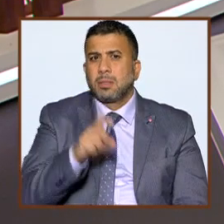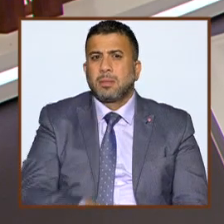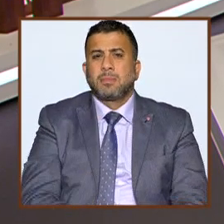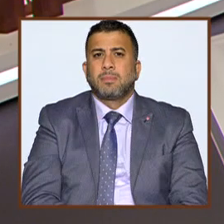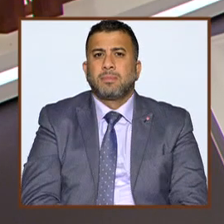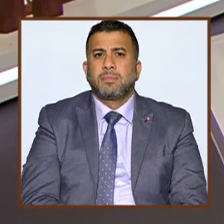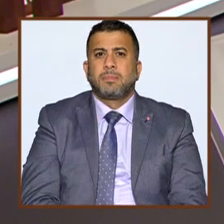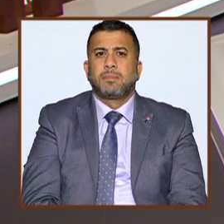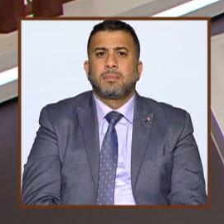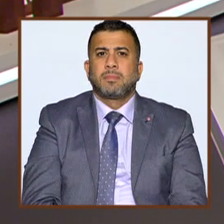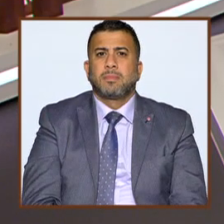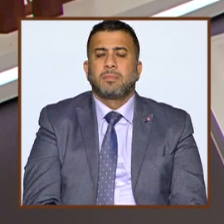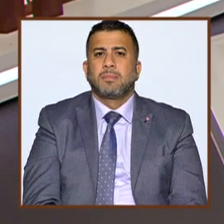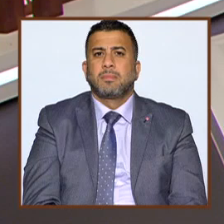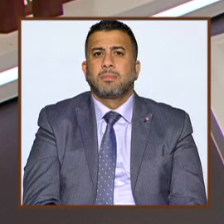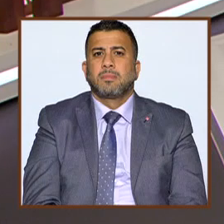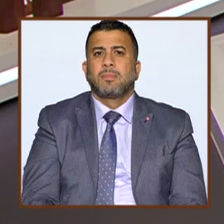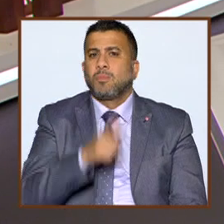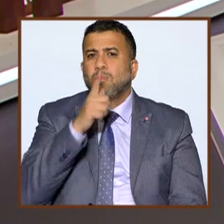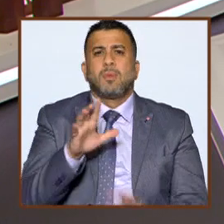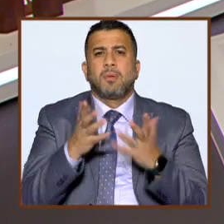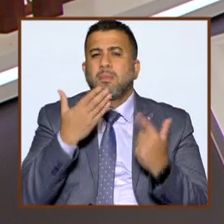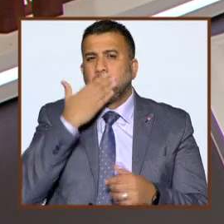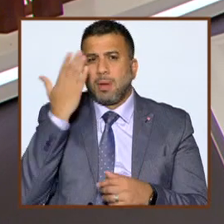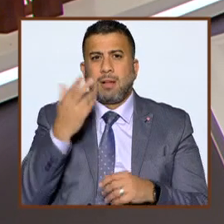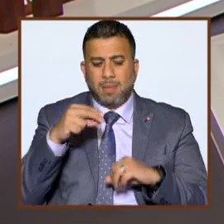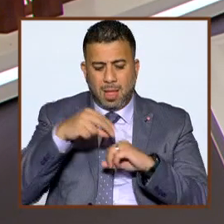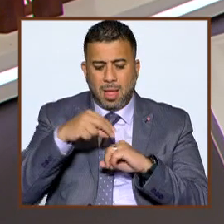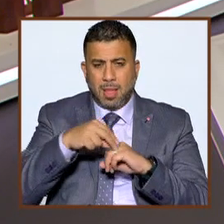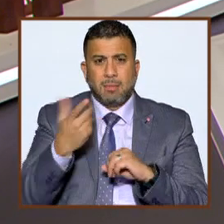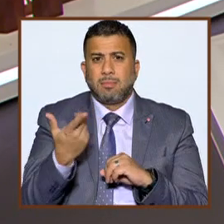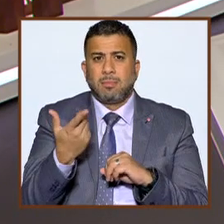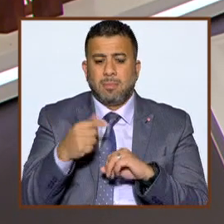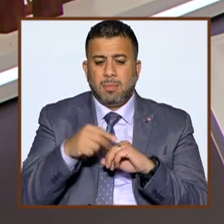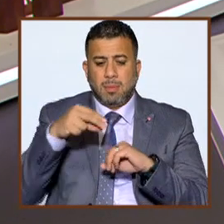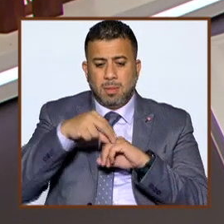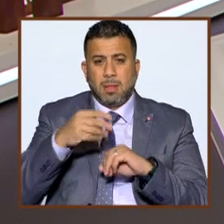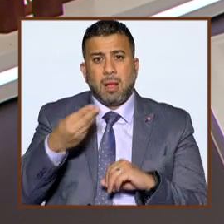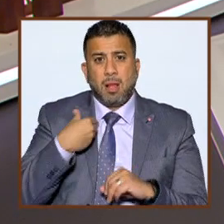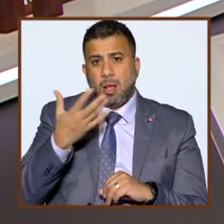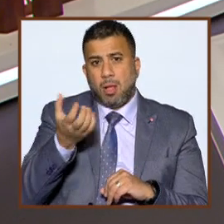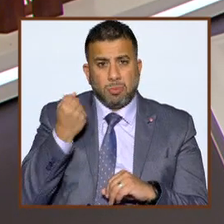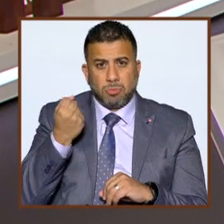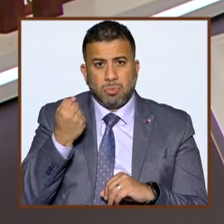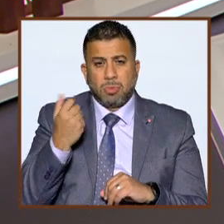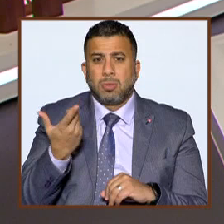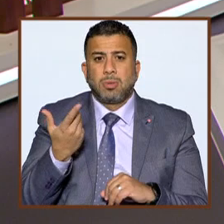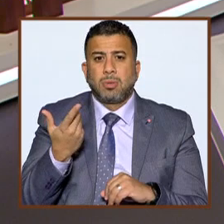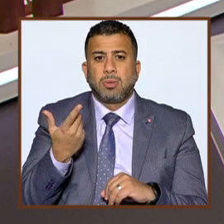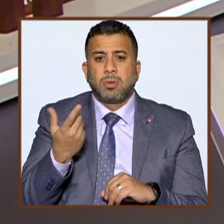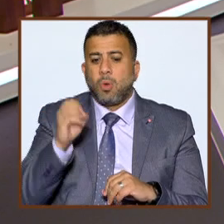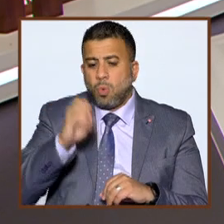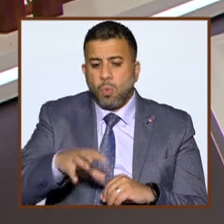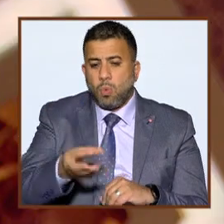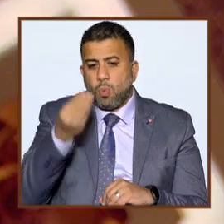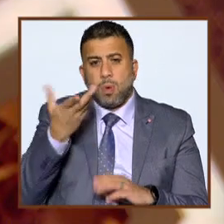لي هذا، فما أعرف من وين يعني شو أعمل به هذا، هل هذا اللي راح يصير ولا شو يعني؟ هي وين